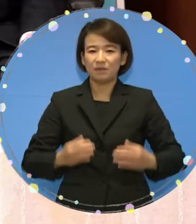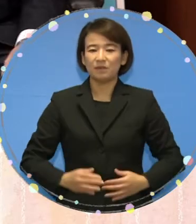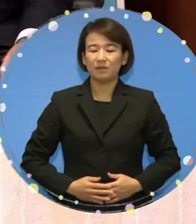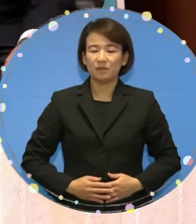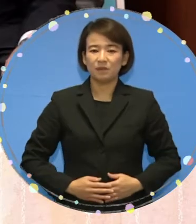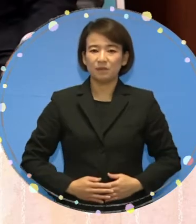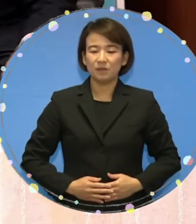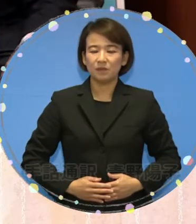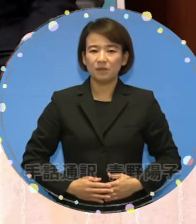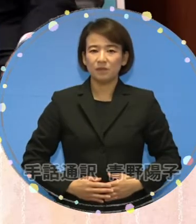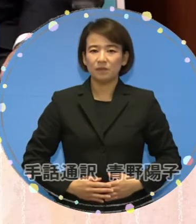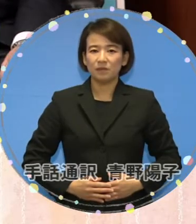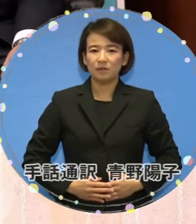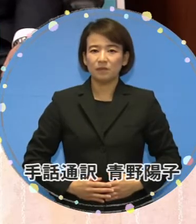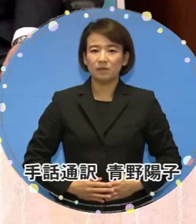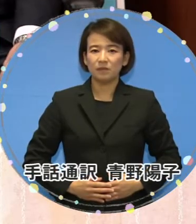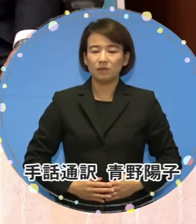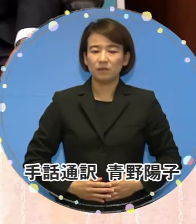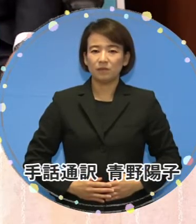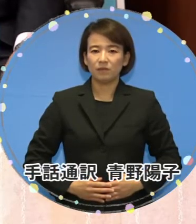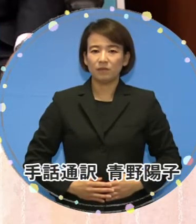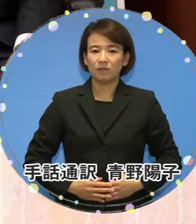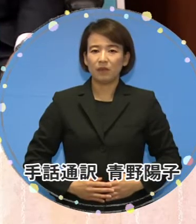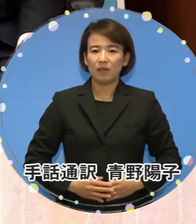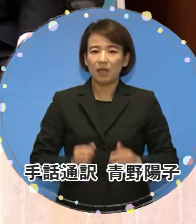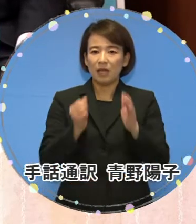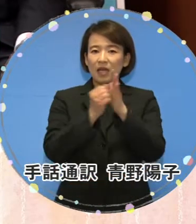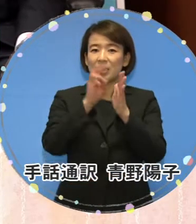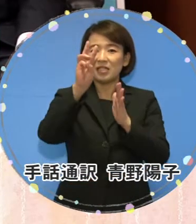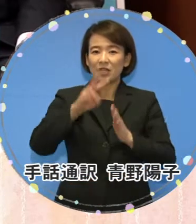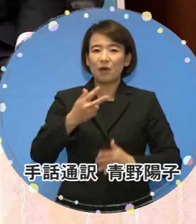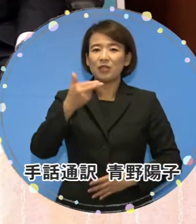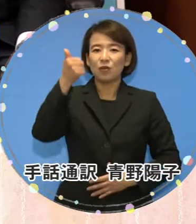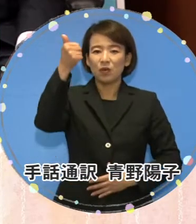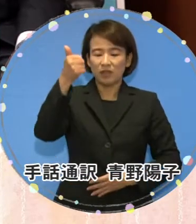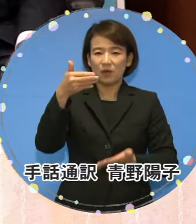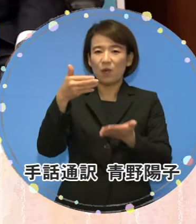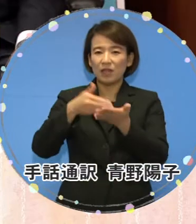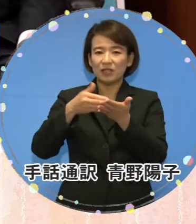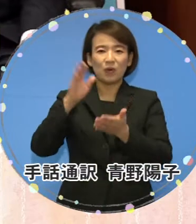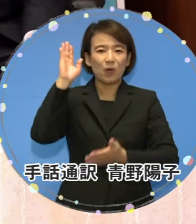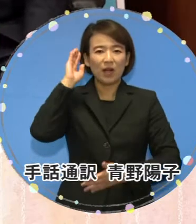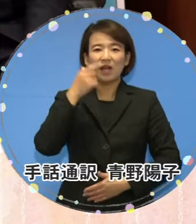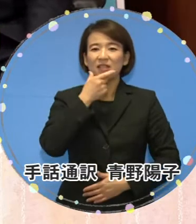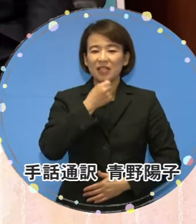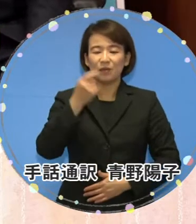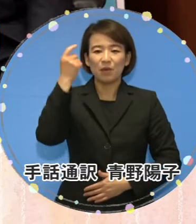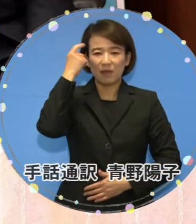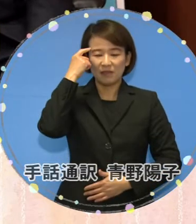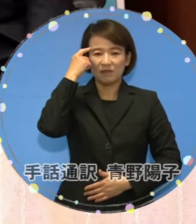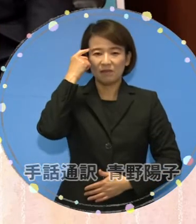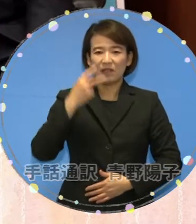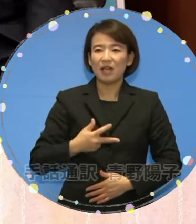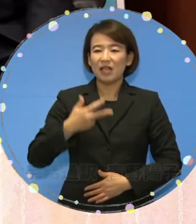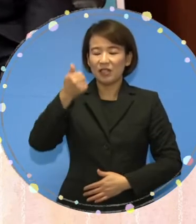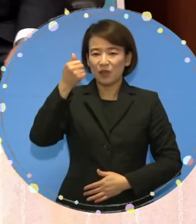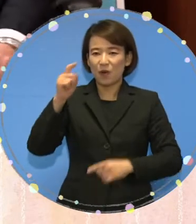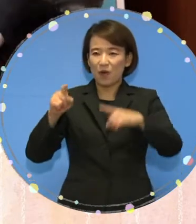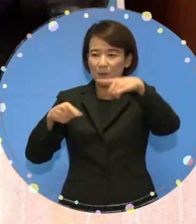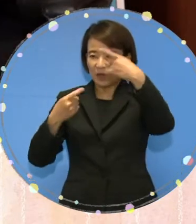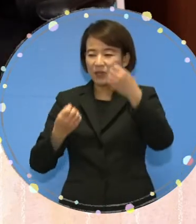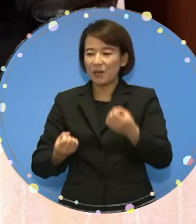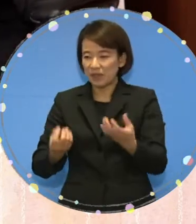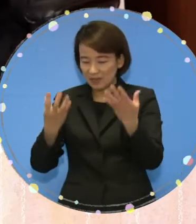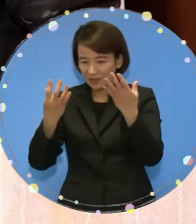ます年の初めにあたり石越そうにお話を伺いたいと思いますしかし者を